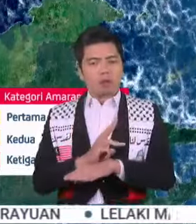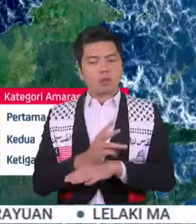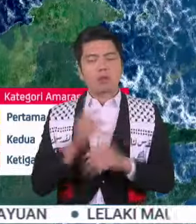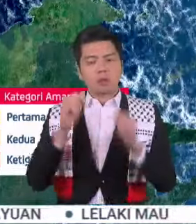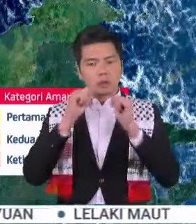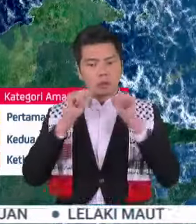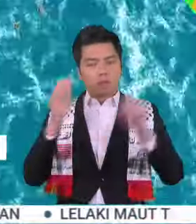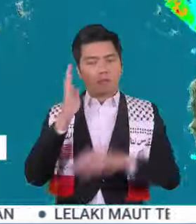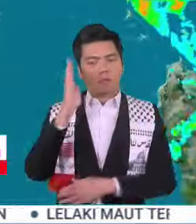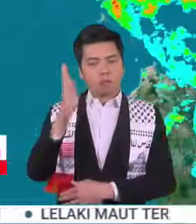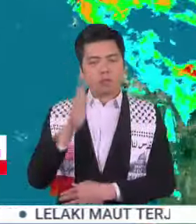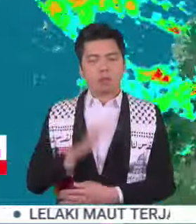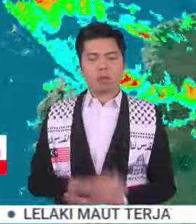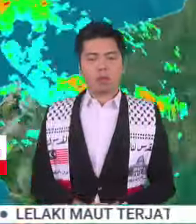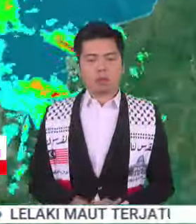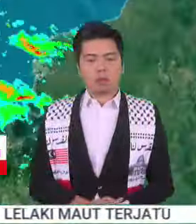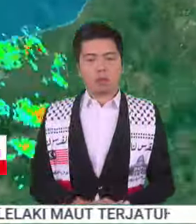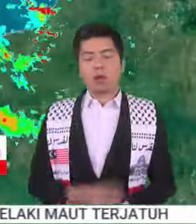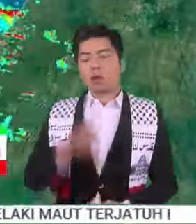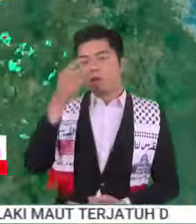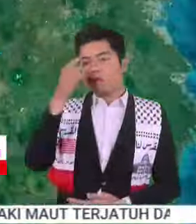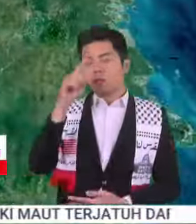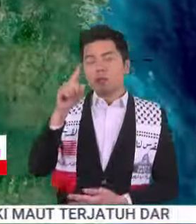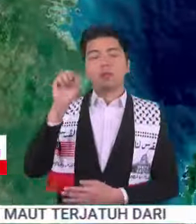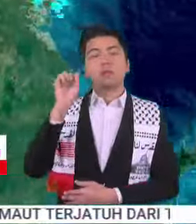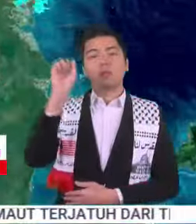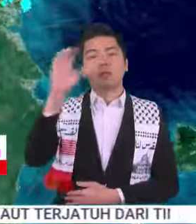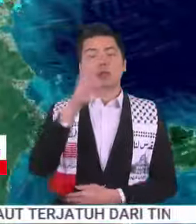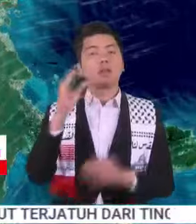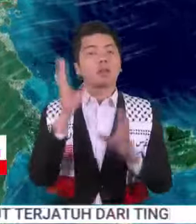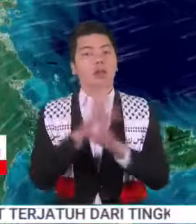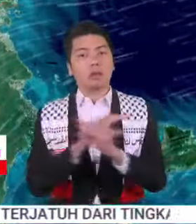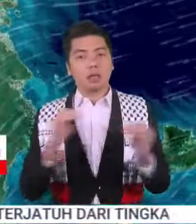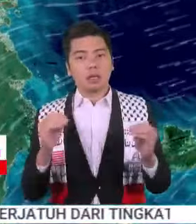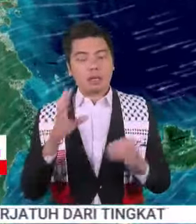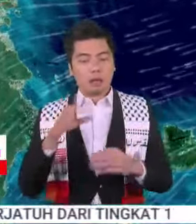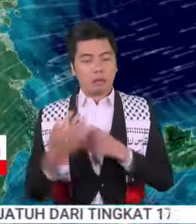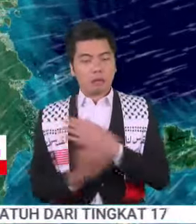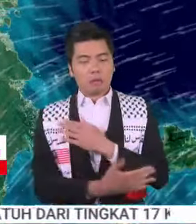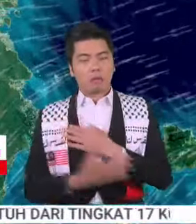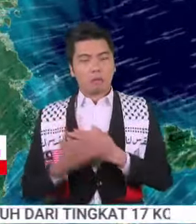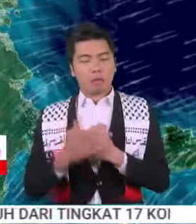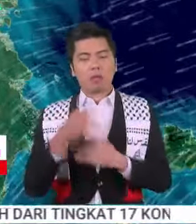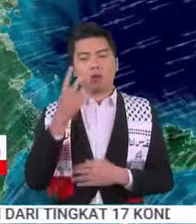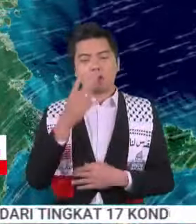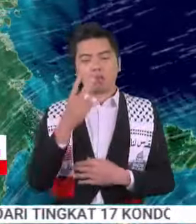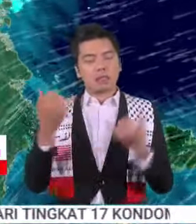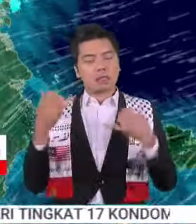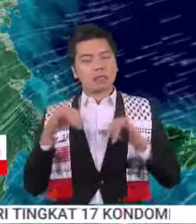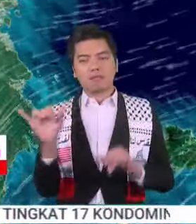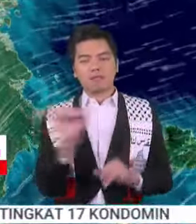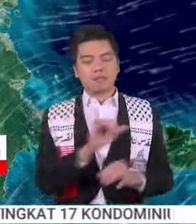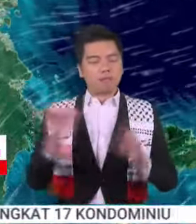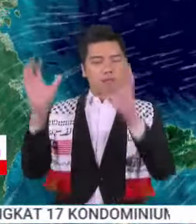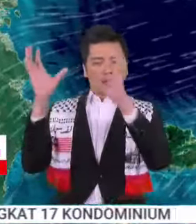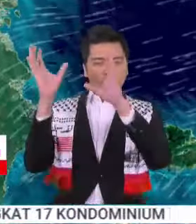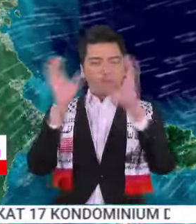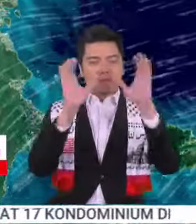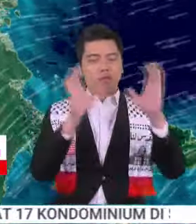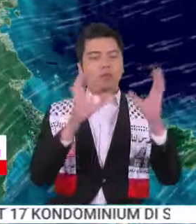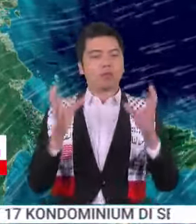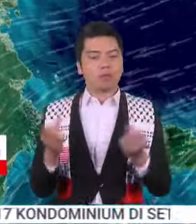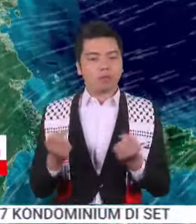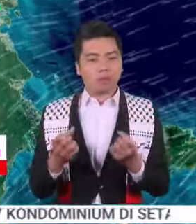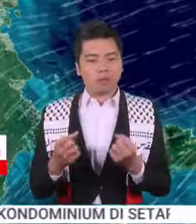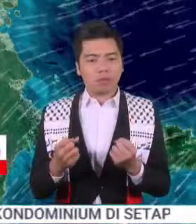oleh Met Malaysia. Baik, bagi negeri Sabah dan juga Sarawak juga seperti Semenanjung dalam keadaan yang agak lembap, hujan berserta petir kini